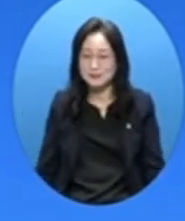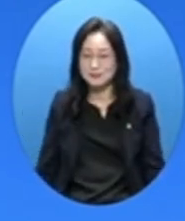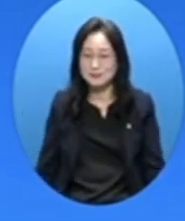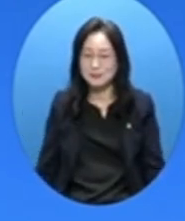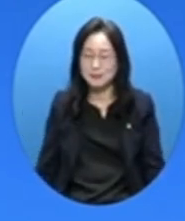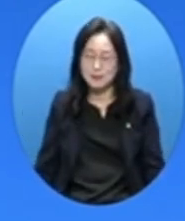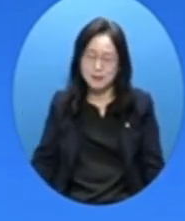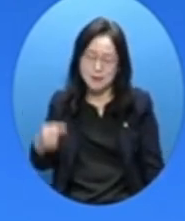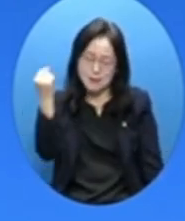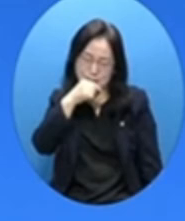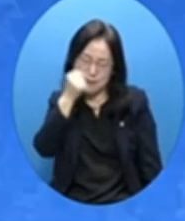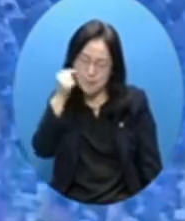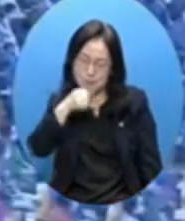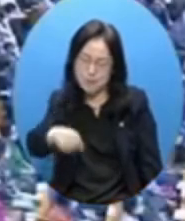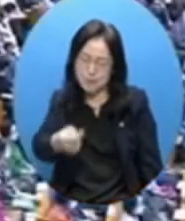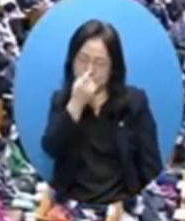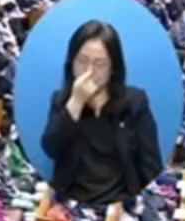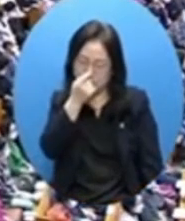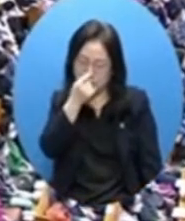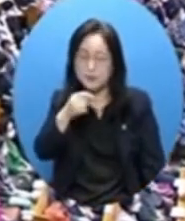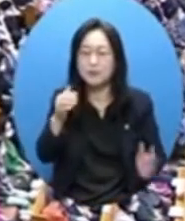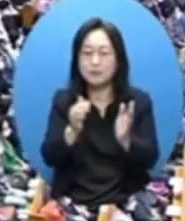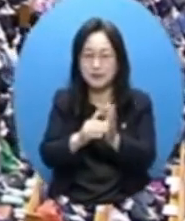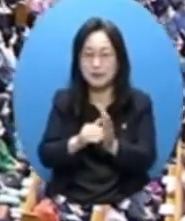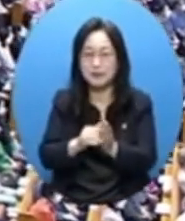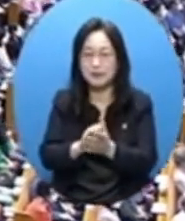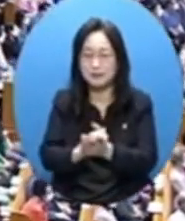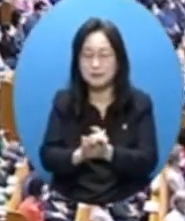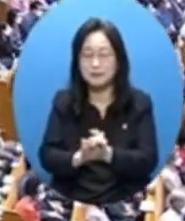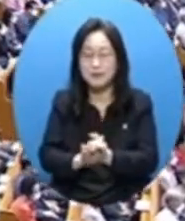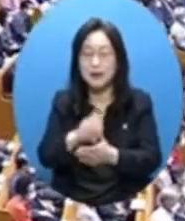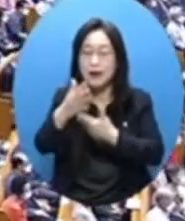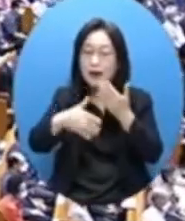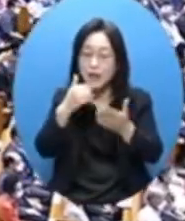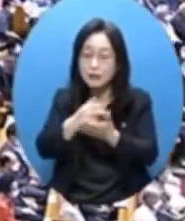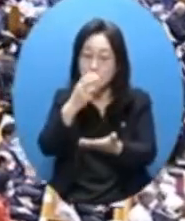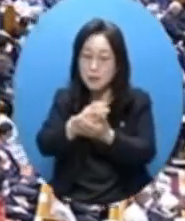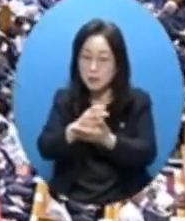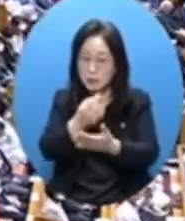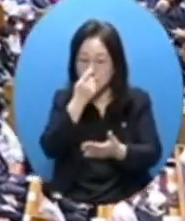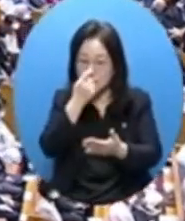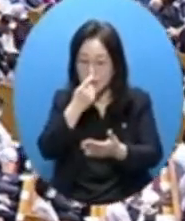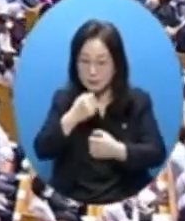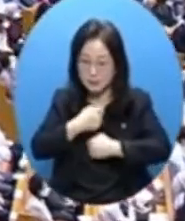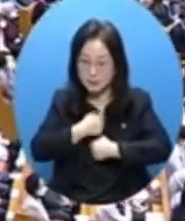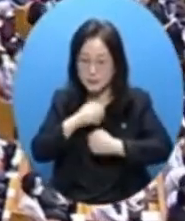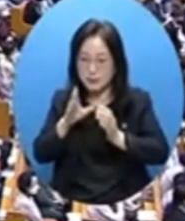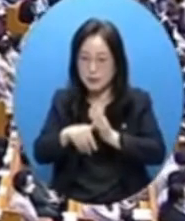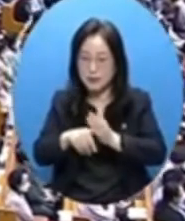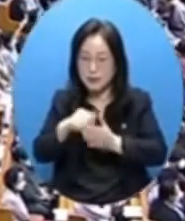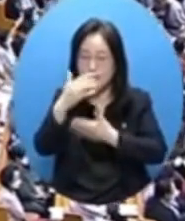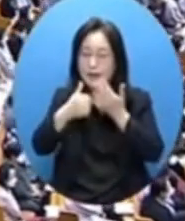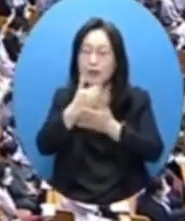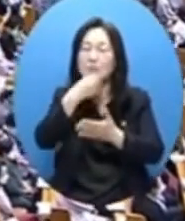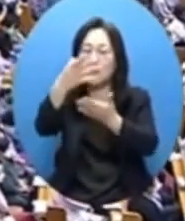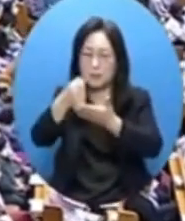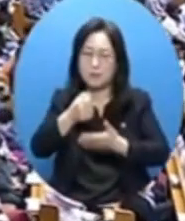그렇게 철저히 교육을 받았던 기억이납니다 하나님의 계명을 직행할 때 하나님의 복이 많은 것입니다 여러분